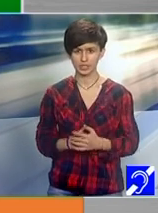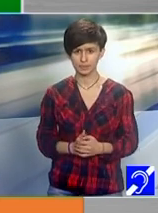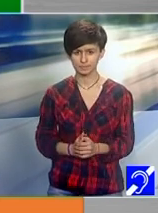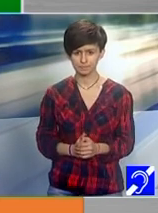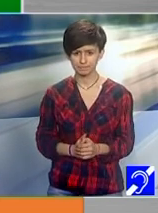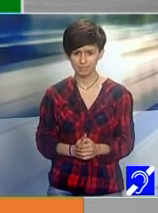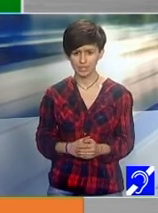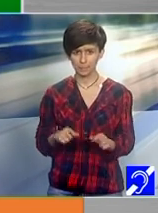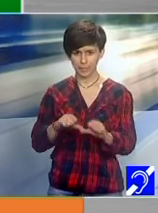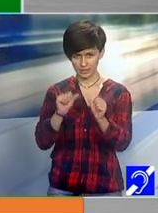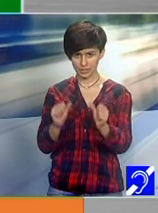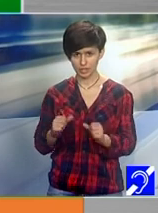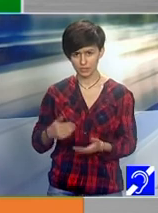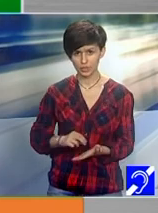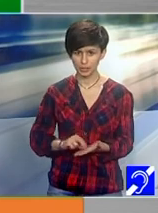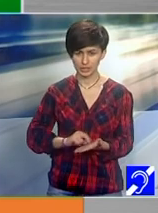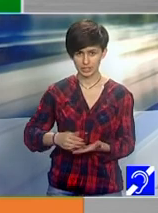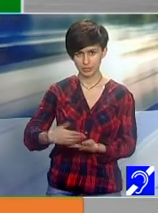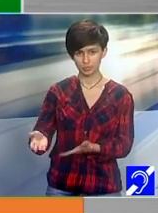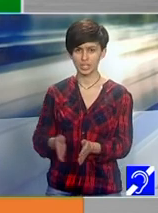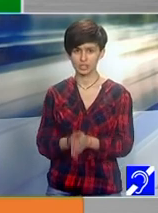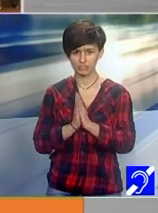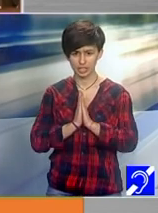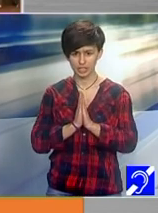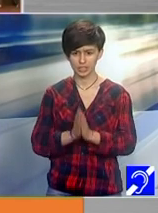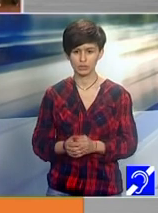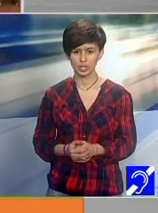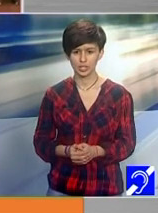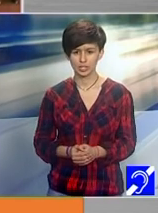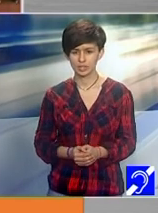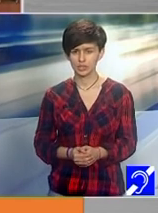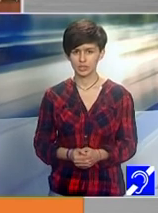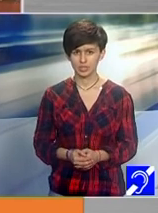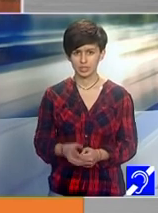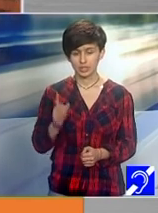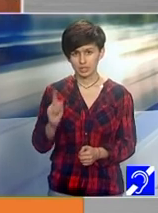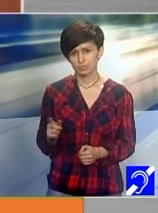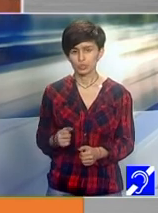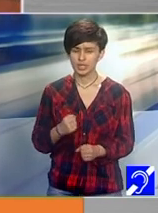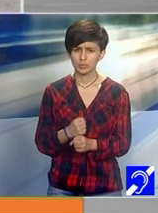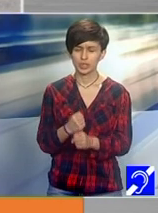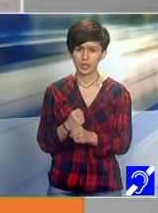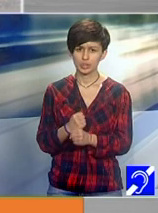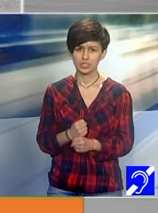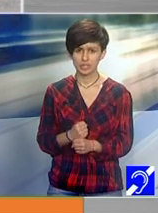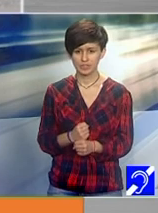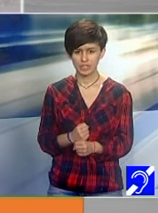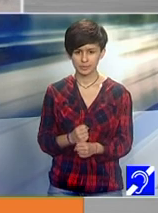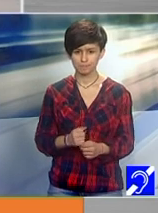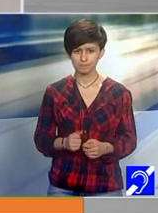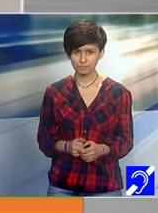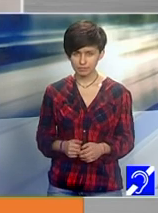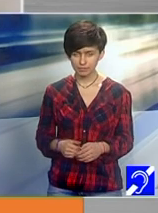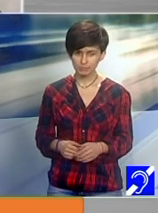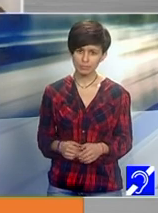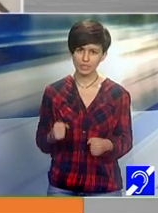de depunere a cererilor și cum vor fi făcute plățile, ei trebuiau să facă presiune asupra ministerului, astfel încât